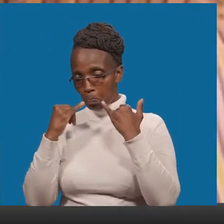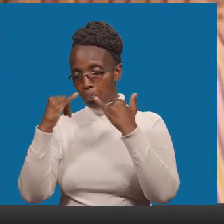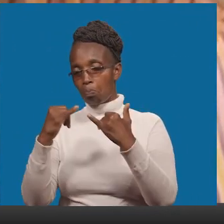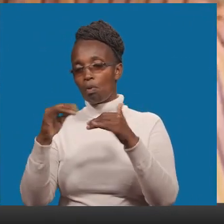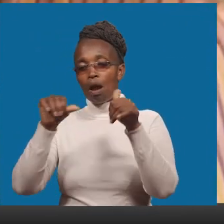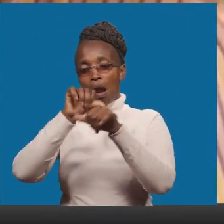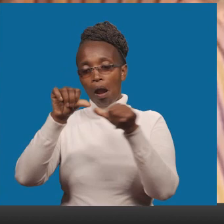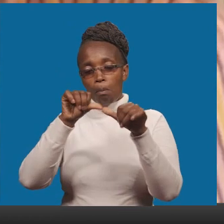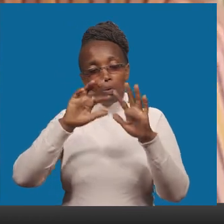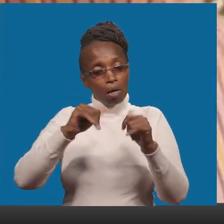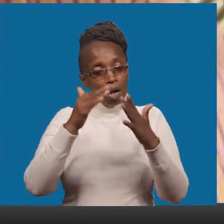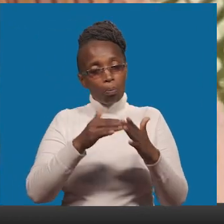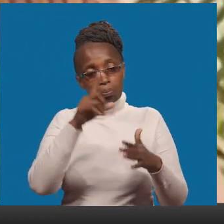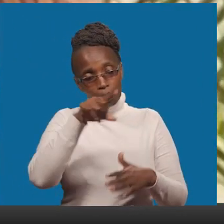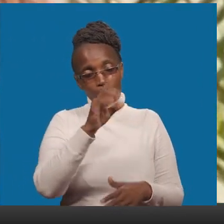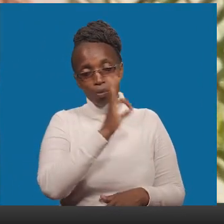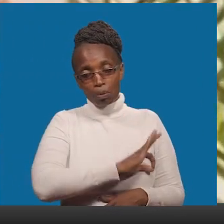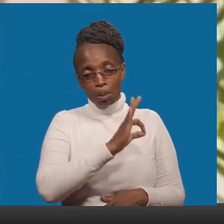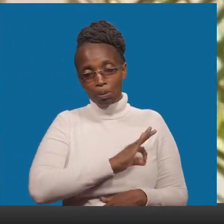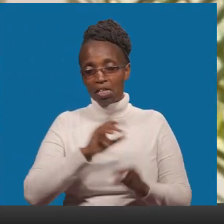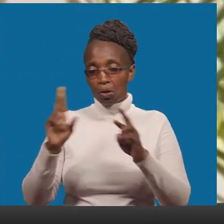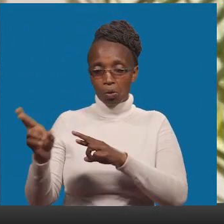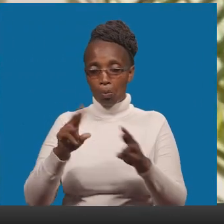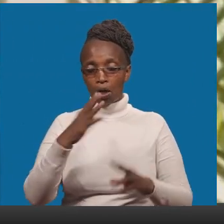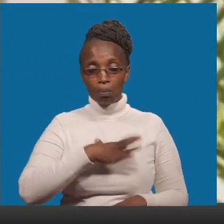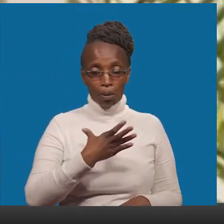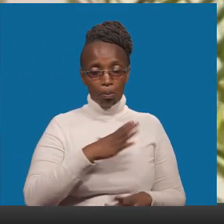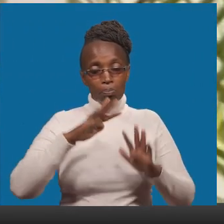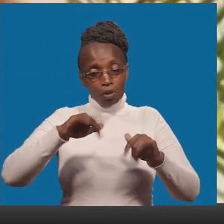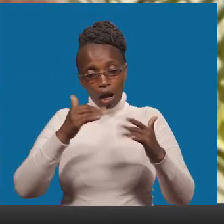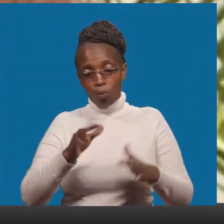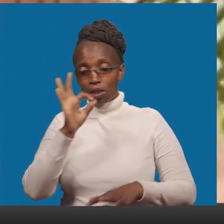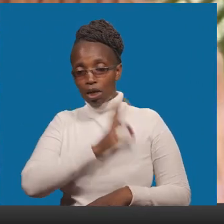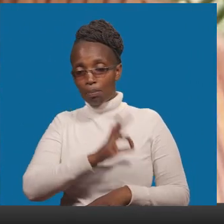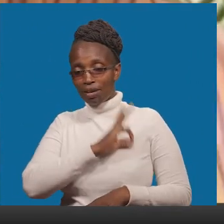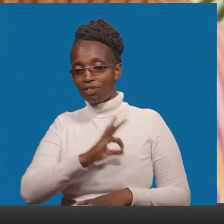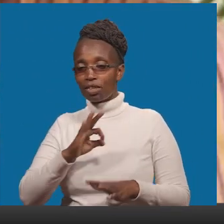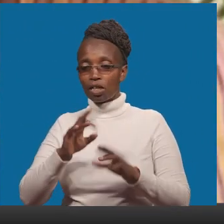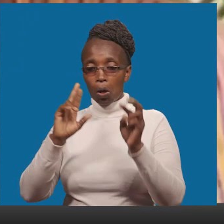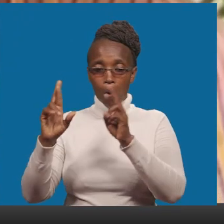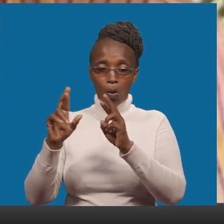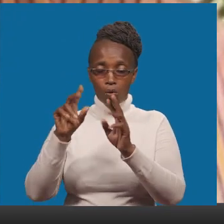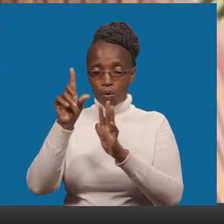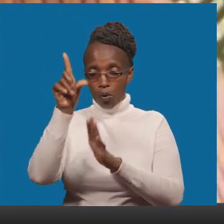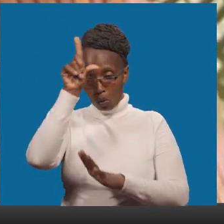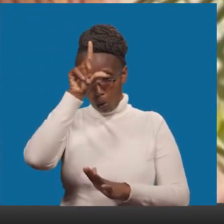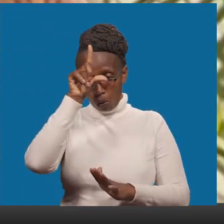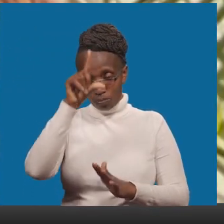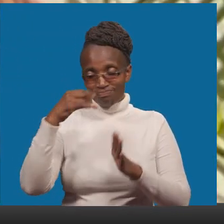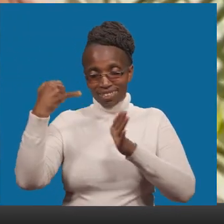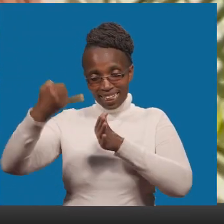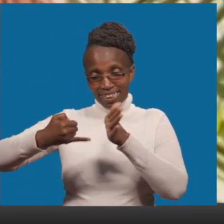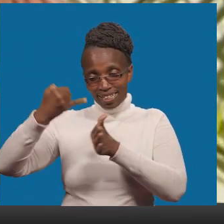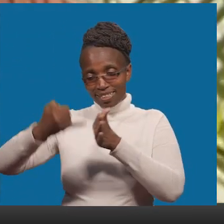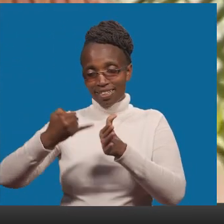it benefits ordinary people, how it benefits ordinary local industry, how it benefits value